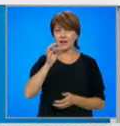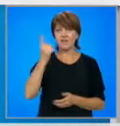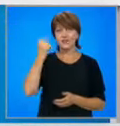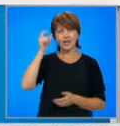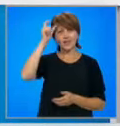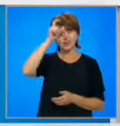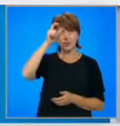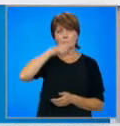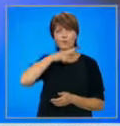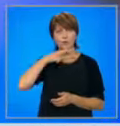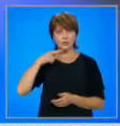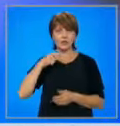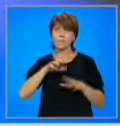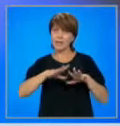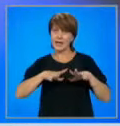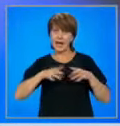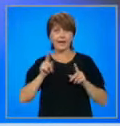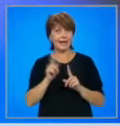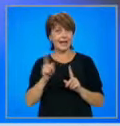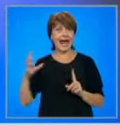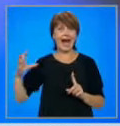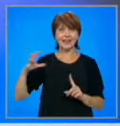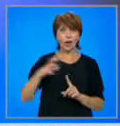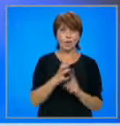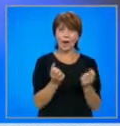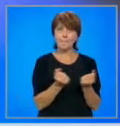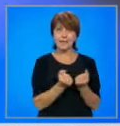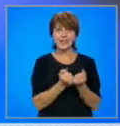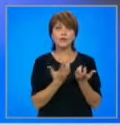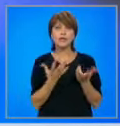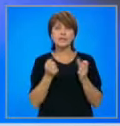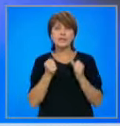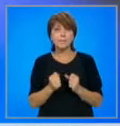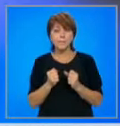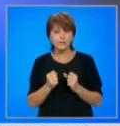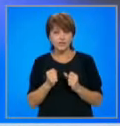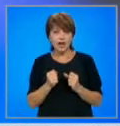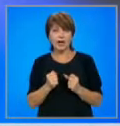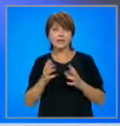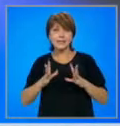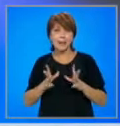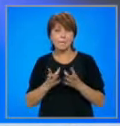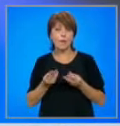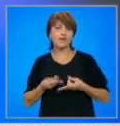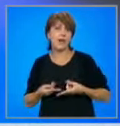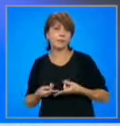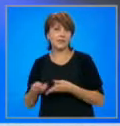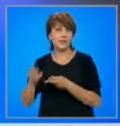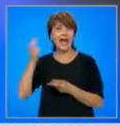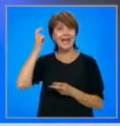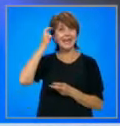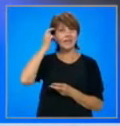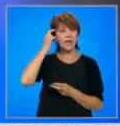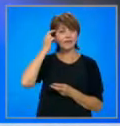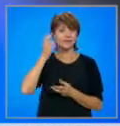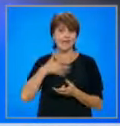пое ангажимент да не атакува местата, от които се очаква да започне износа. Киев разчита на сделката, за да може да